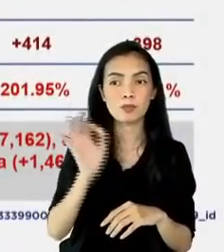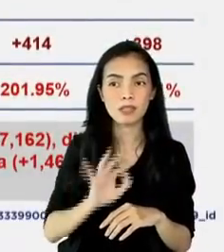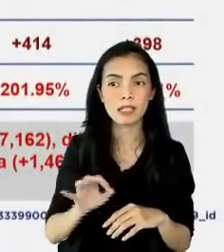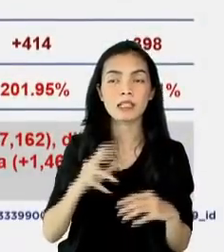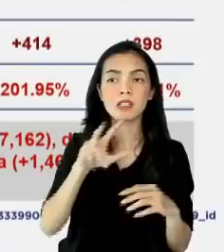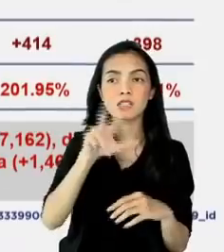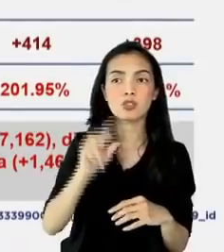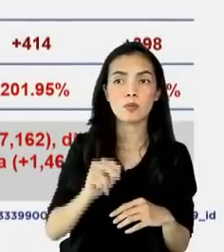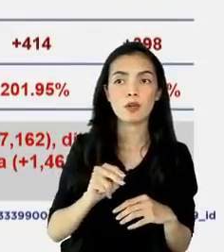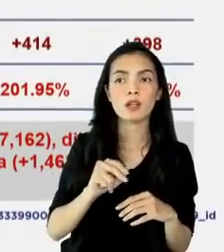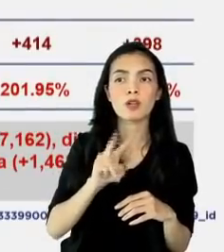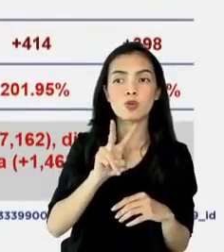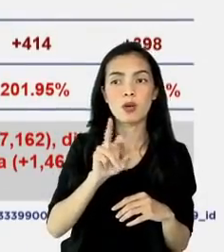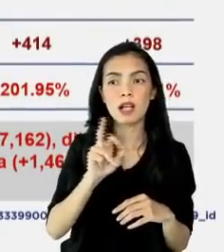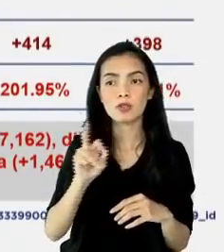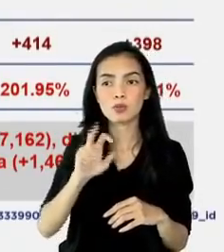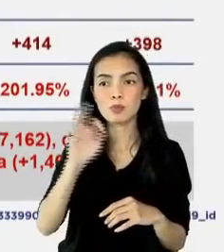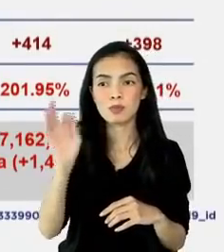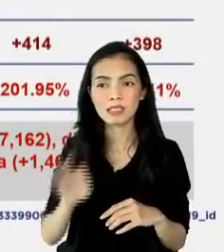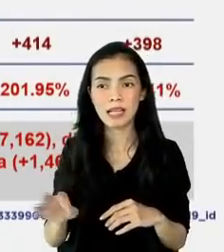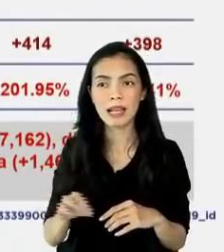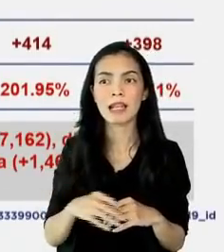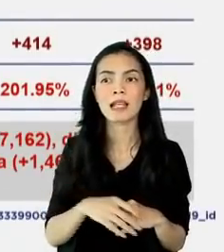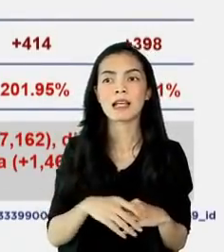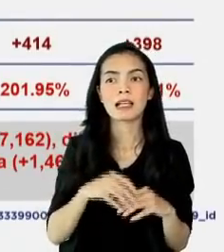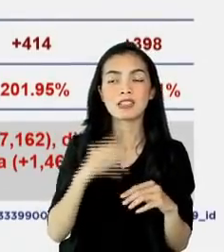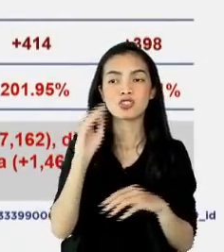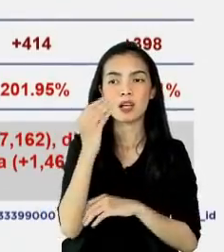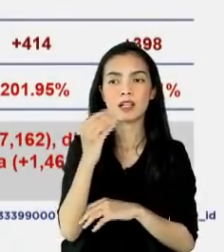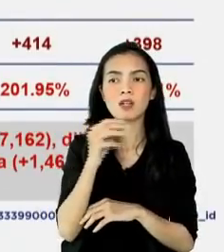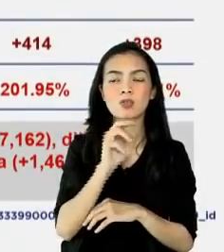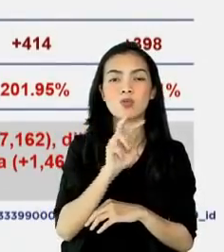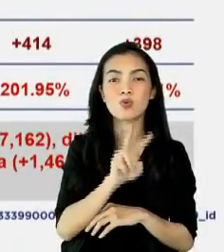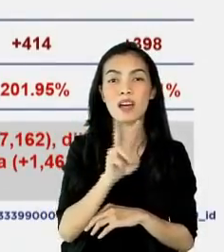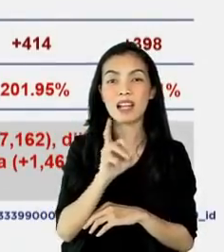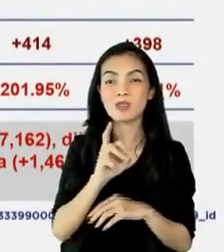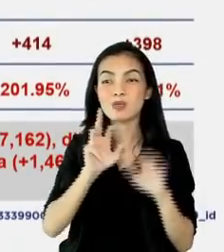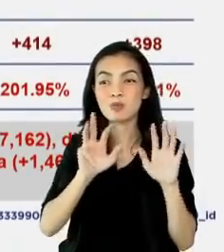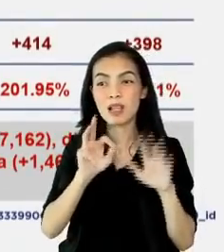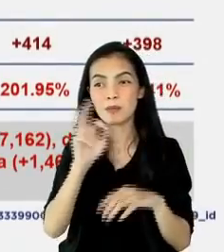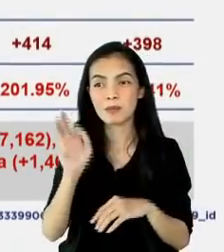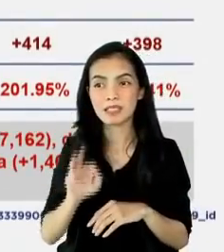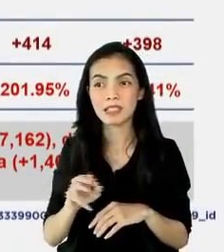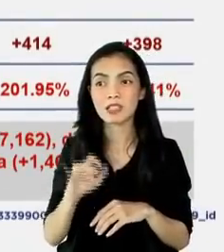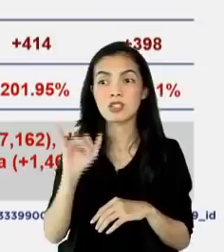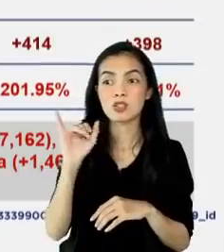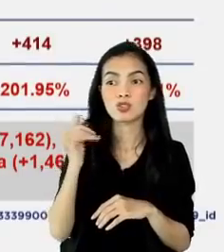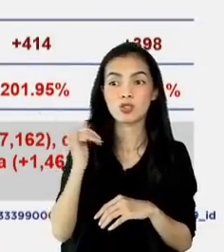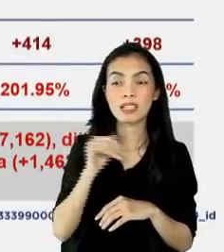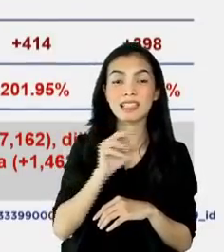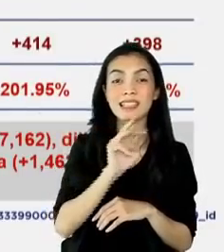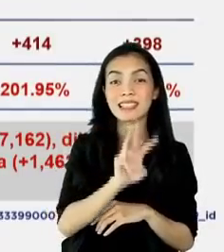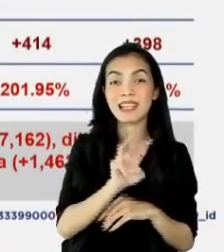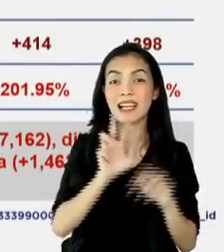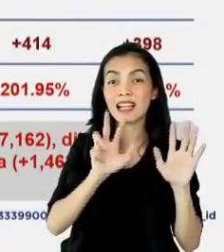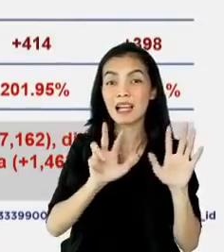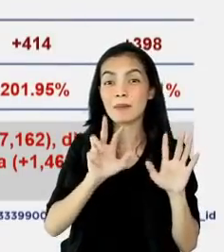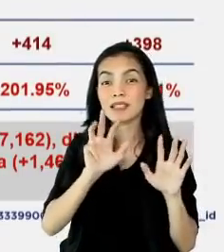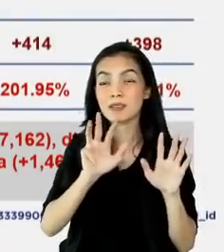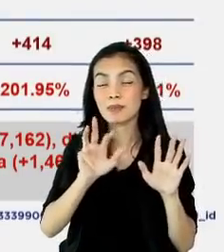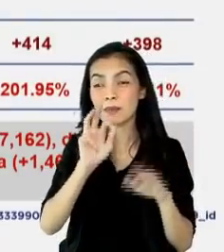246%. Kemudian DKI Jakarta naiknya 209%. Yogyakarta naiknya